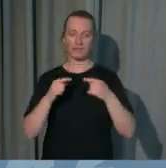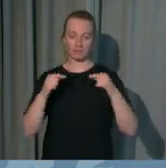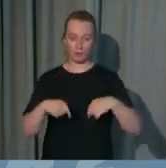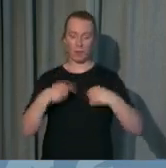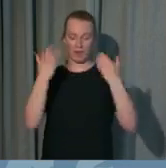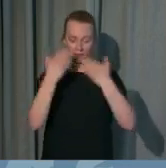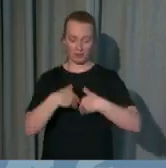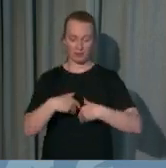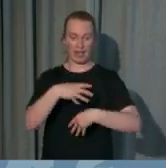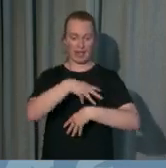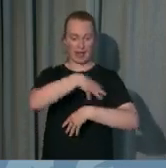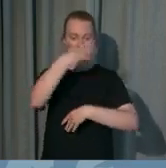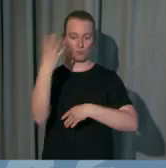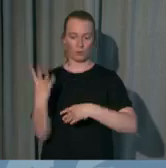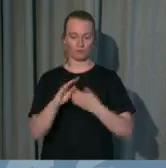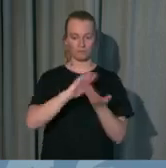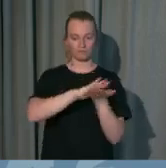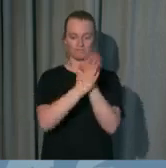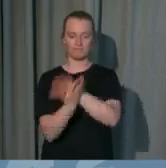farga svart.